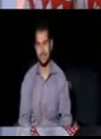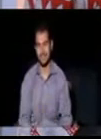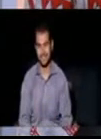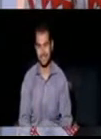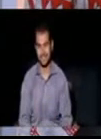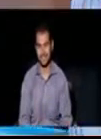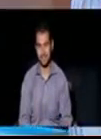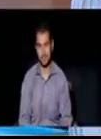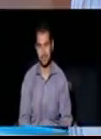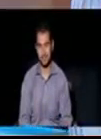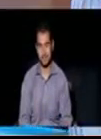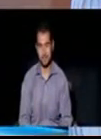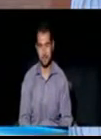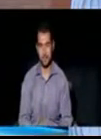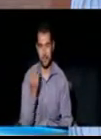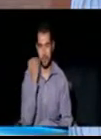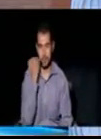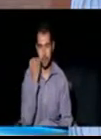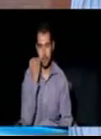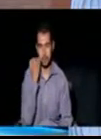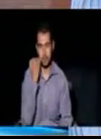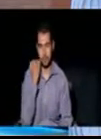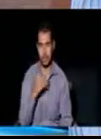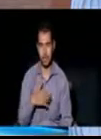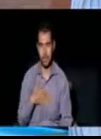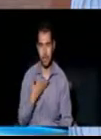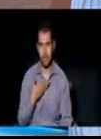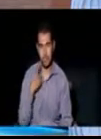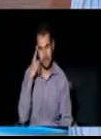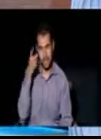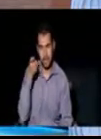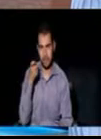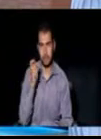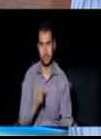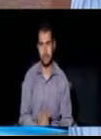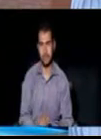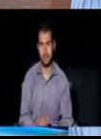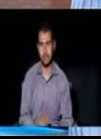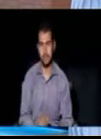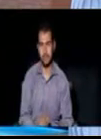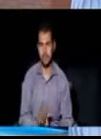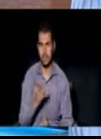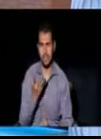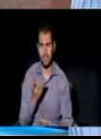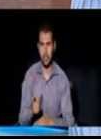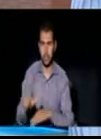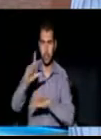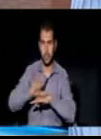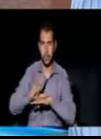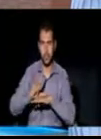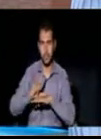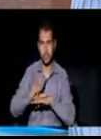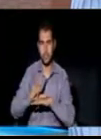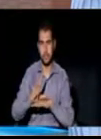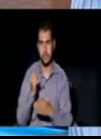منورك. نبدأ مع أستاذة صفاء، عرفينا إيه الـ يعني إيه رئيس الاتحاد النوعي لجمعيات